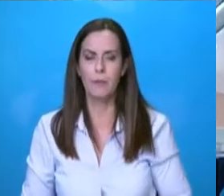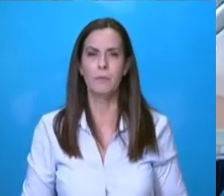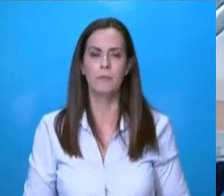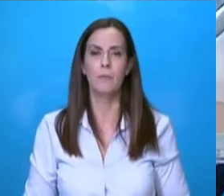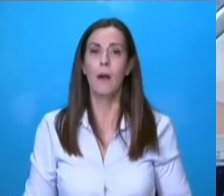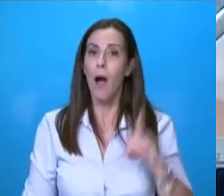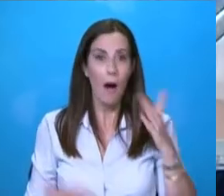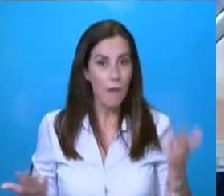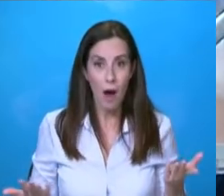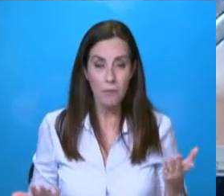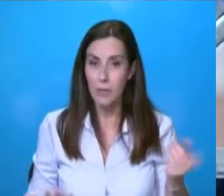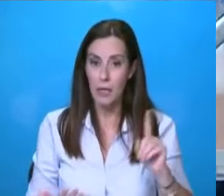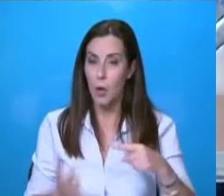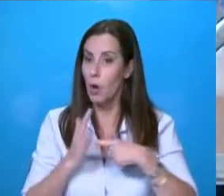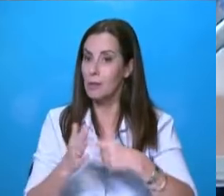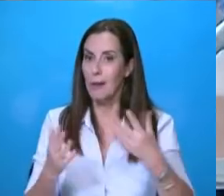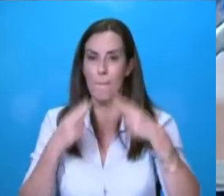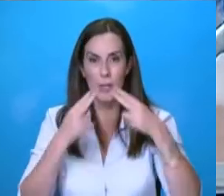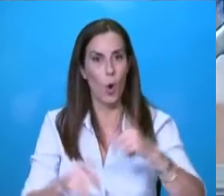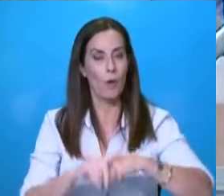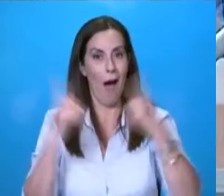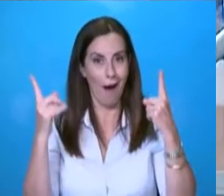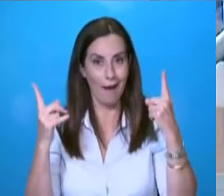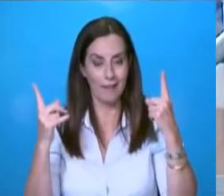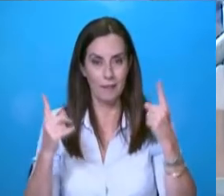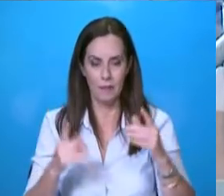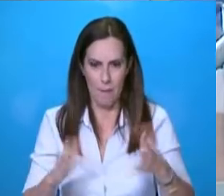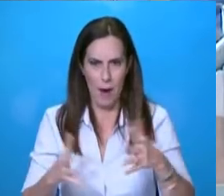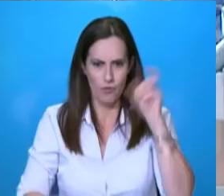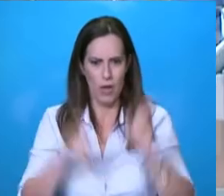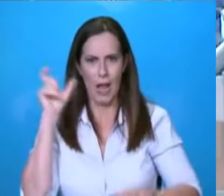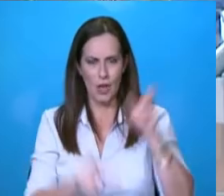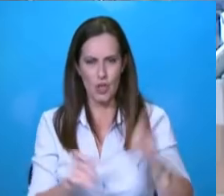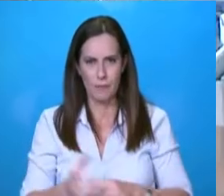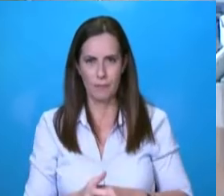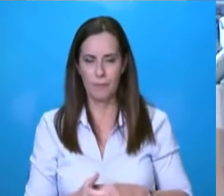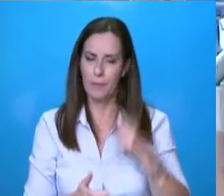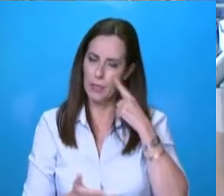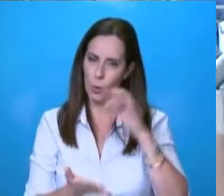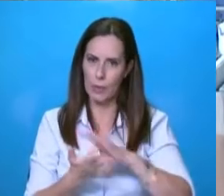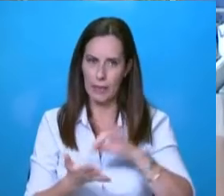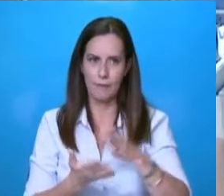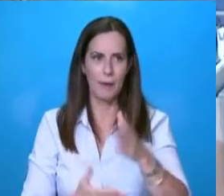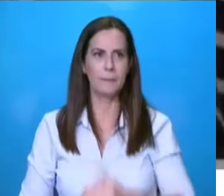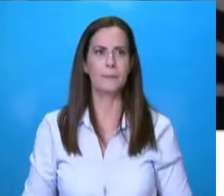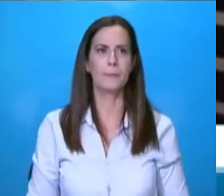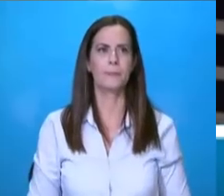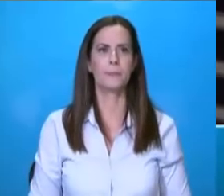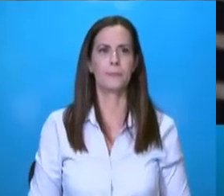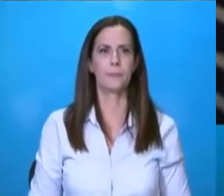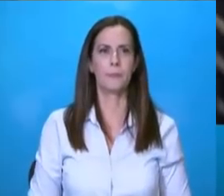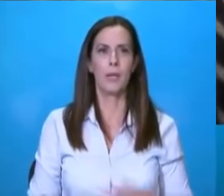הבר, אבל היא לא הציגה חלופה שתיתן מענה לחשש של התושבים. חן ביאר עם הסיפור. זה לא יאמן, אי אפשר לצאת החוצה,